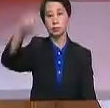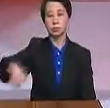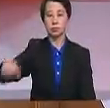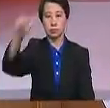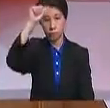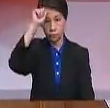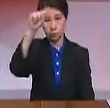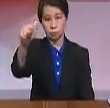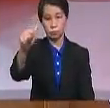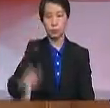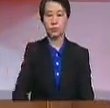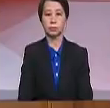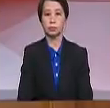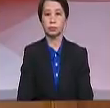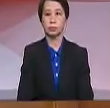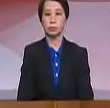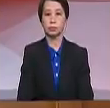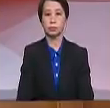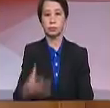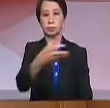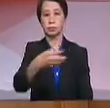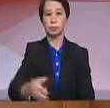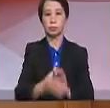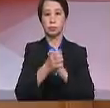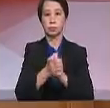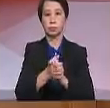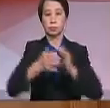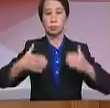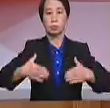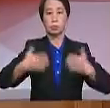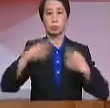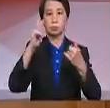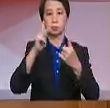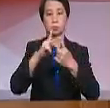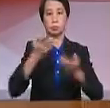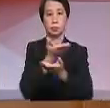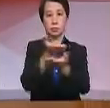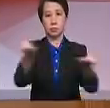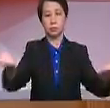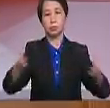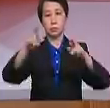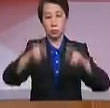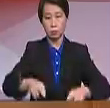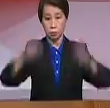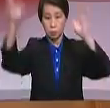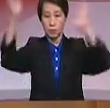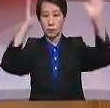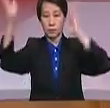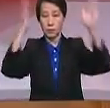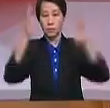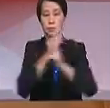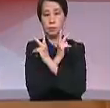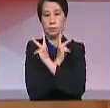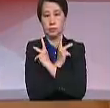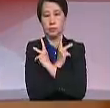Assalamualaikum warahmatullahi wabarakatuh dan salam sejahtera kepada seluruh rakyat Malaysia yang